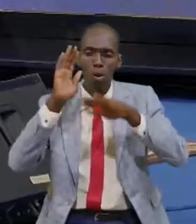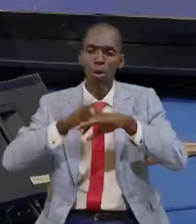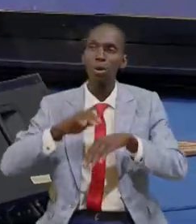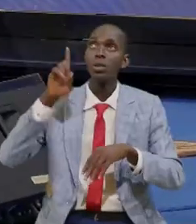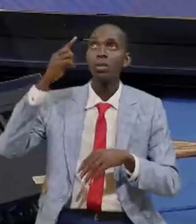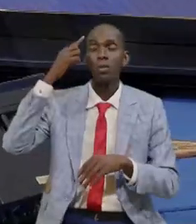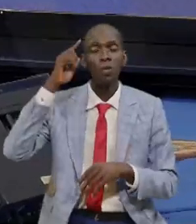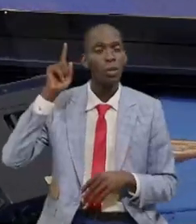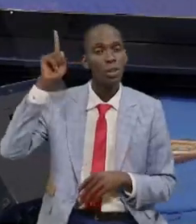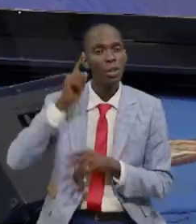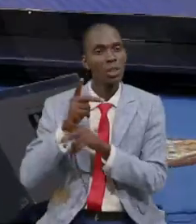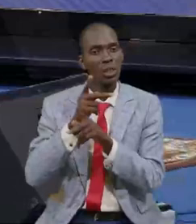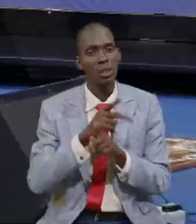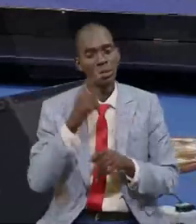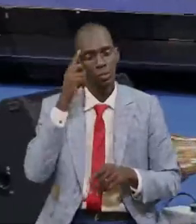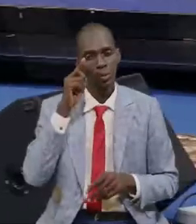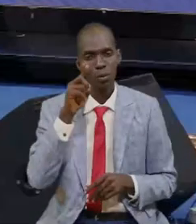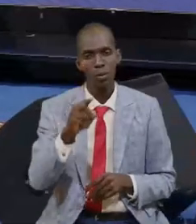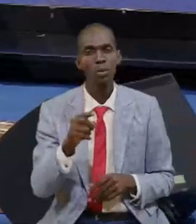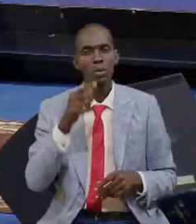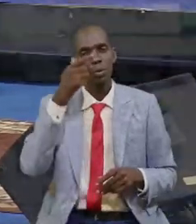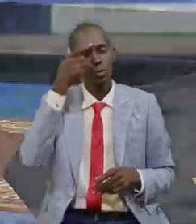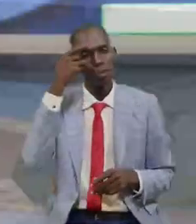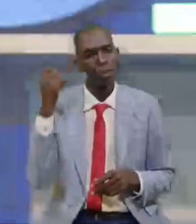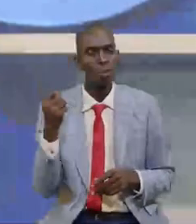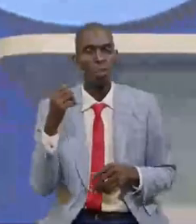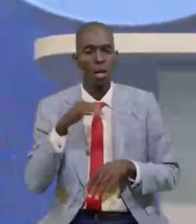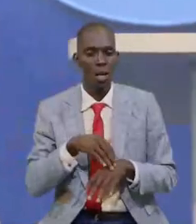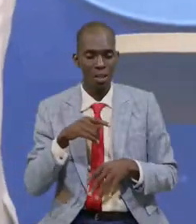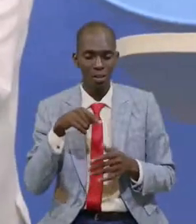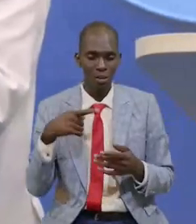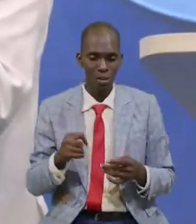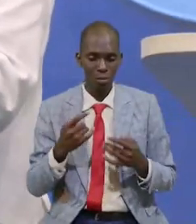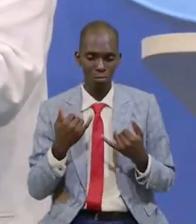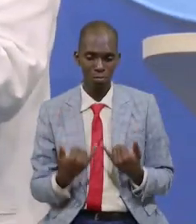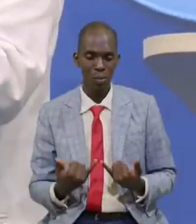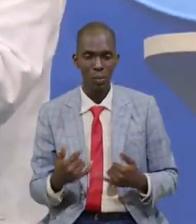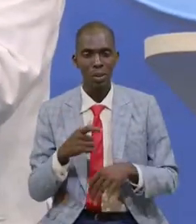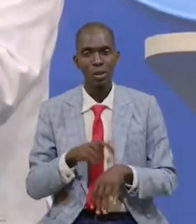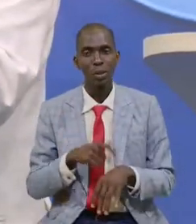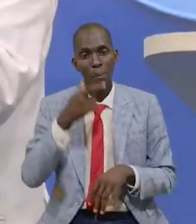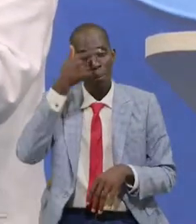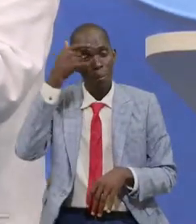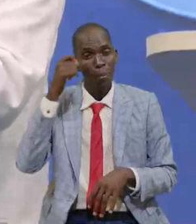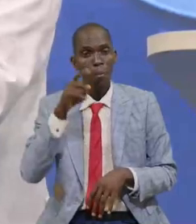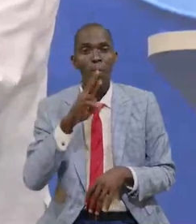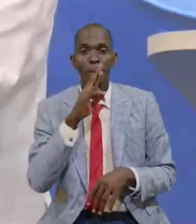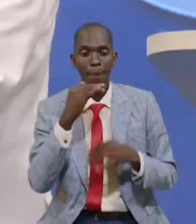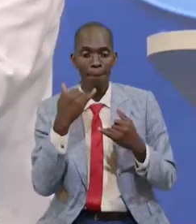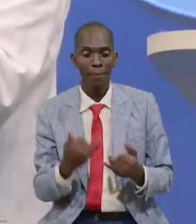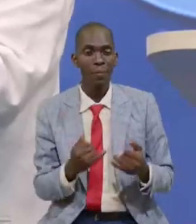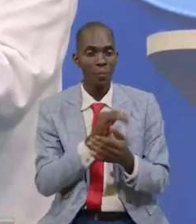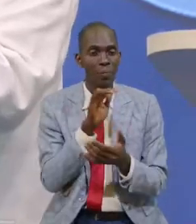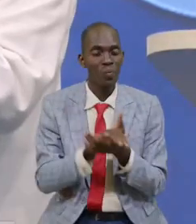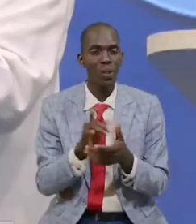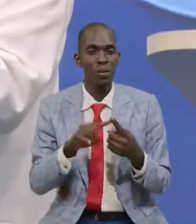tous vos soucis, car lui-même prend soin de vous. Parce que présentement, parce que vous êtes maintenant marié à Christ,